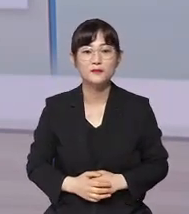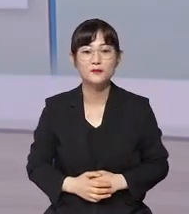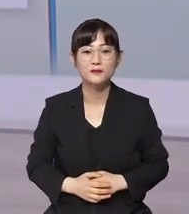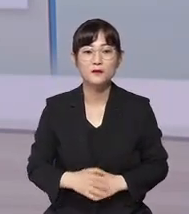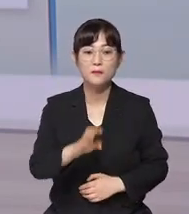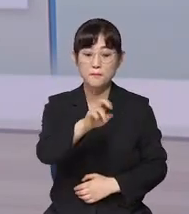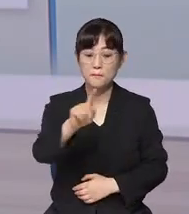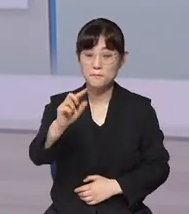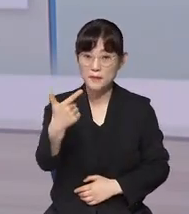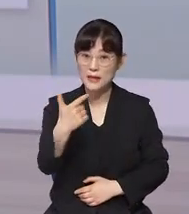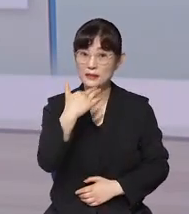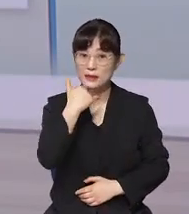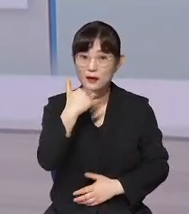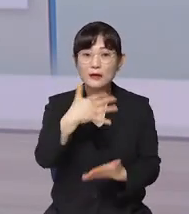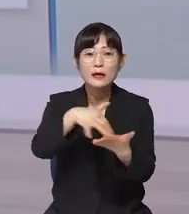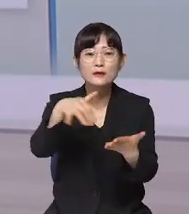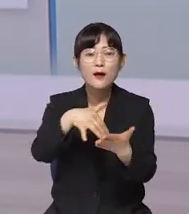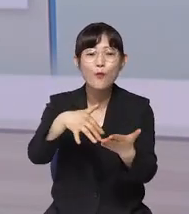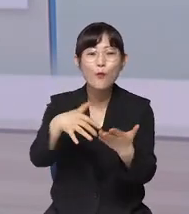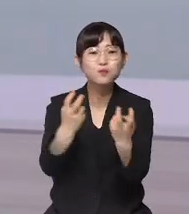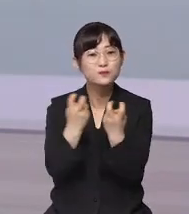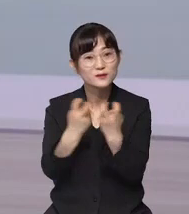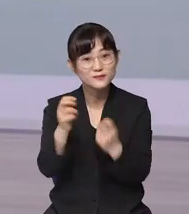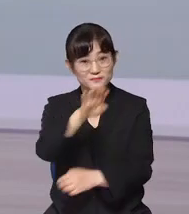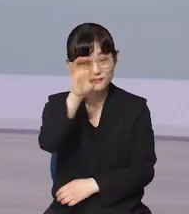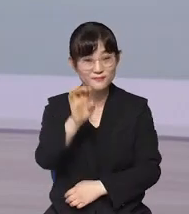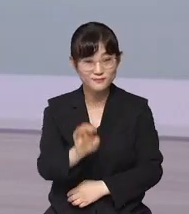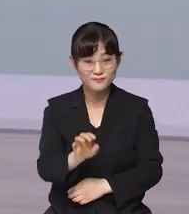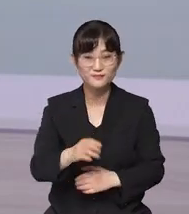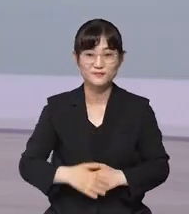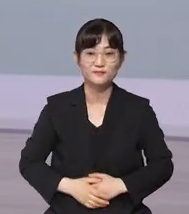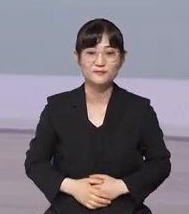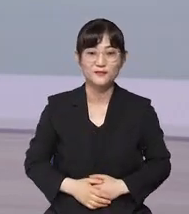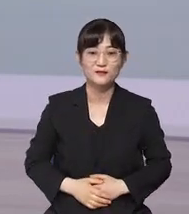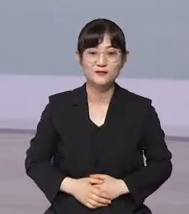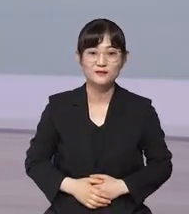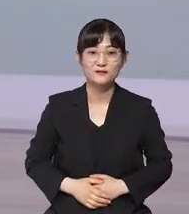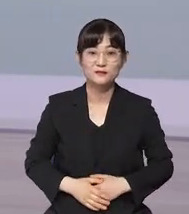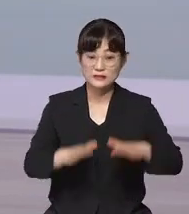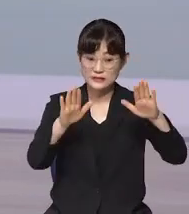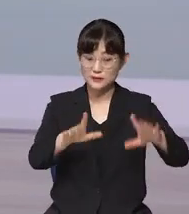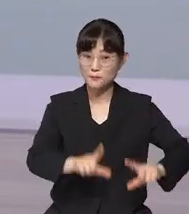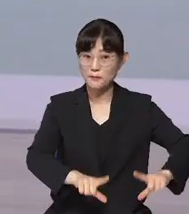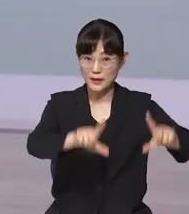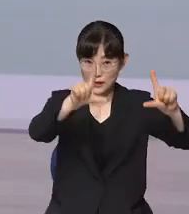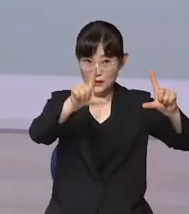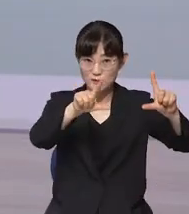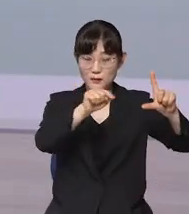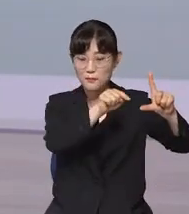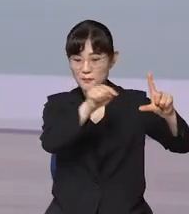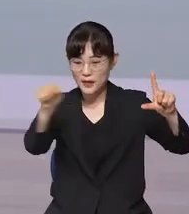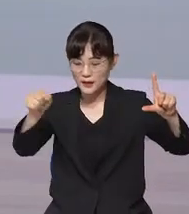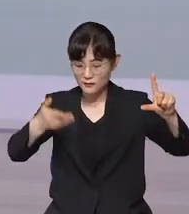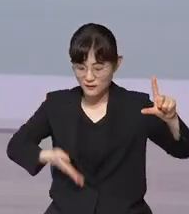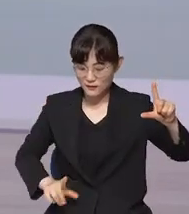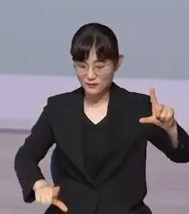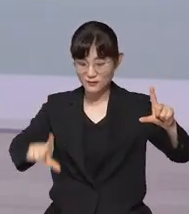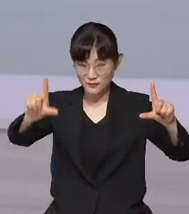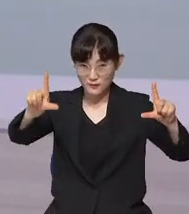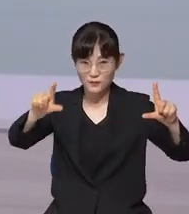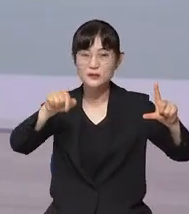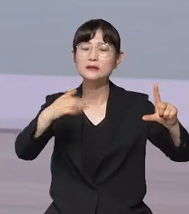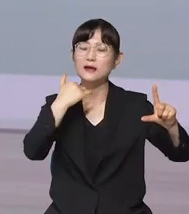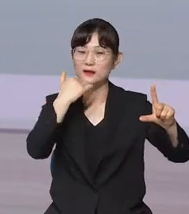만나의 계산 어떻게 하는 걸까요 먼저 현재 연도에서 태어난 연도를 빼면 되는데요